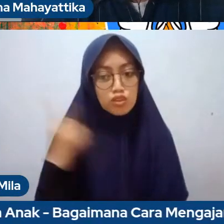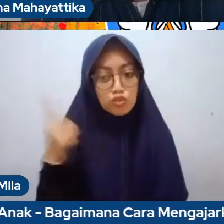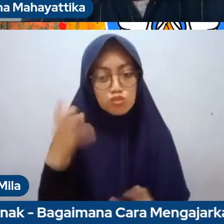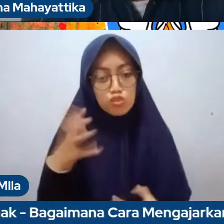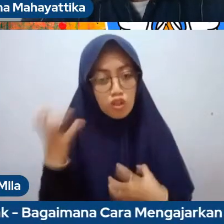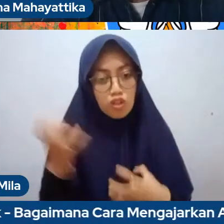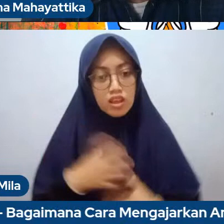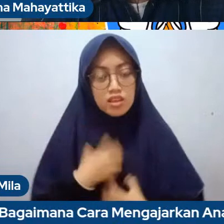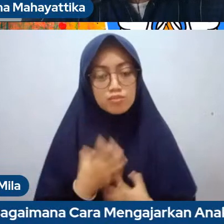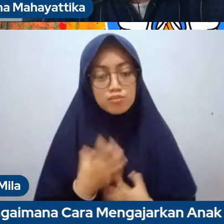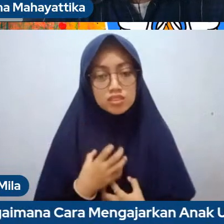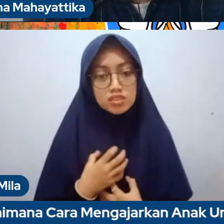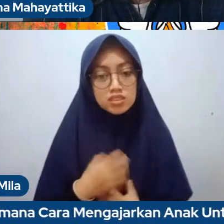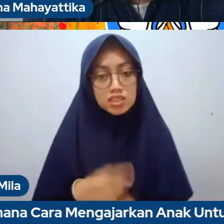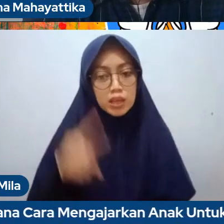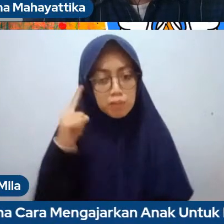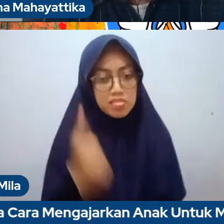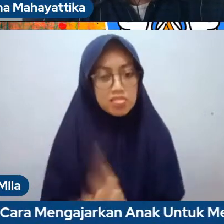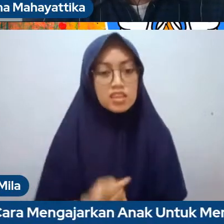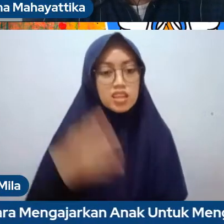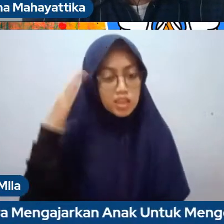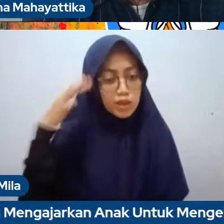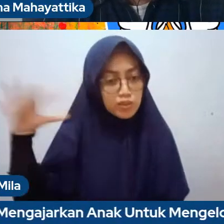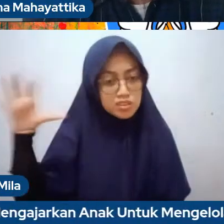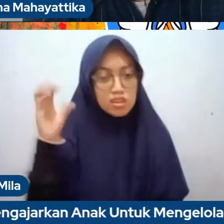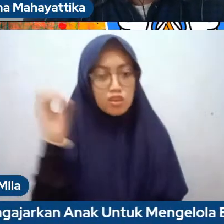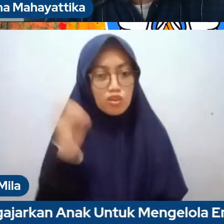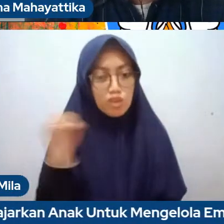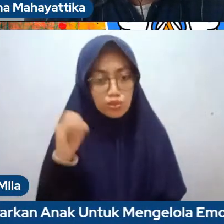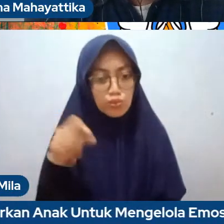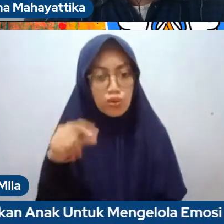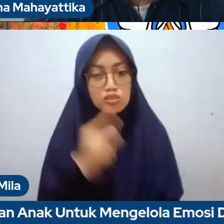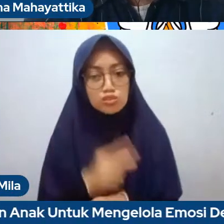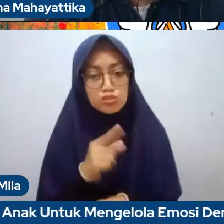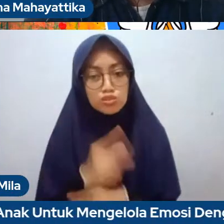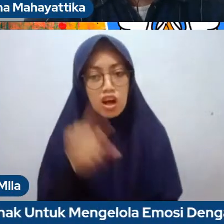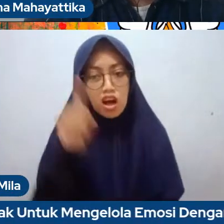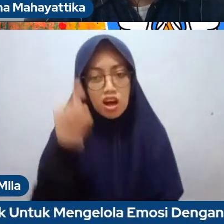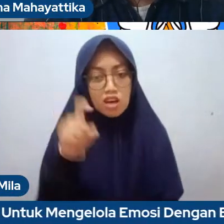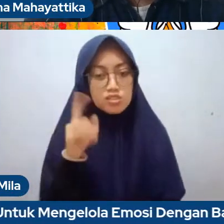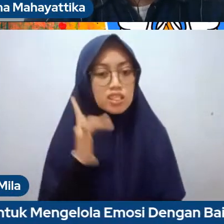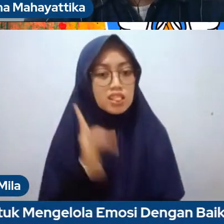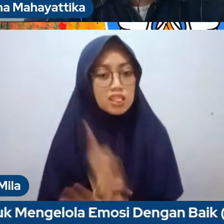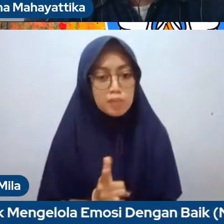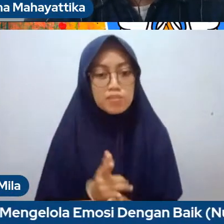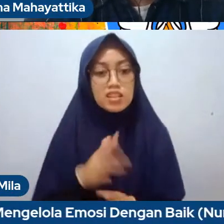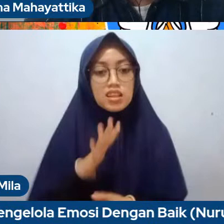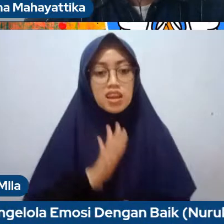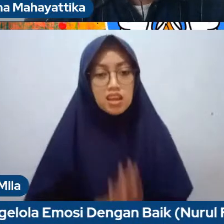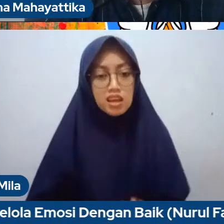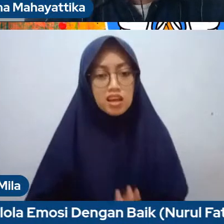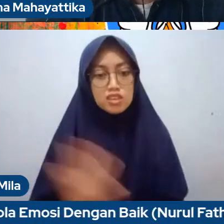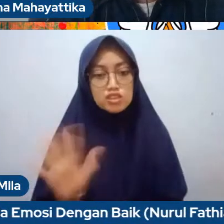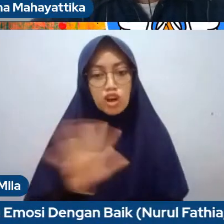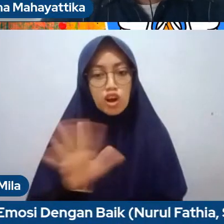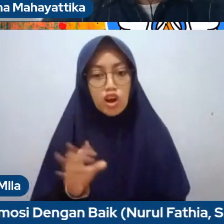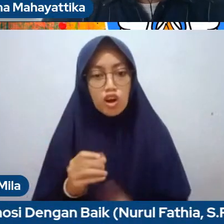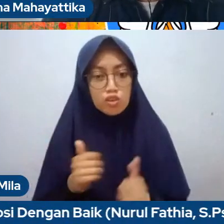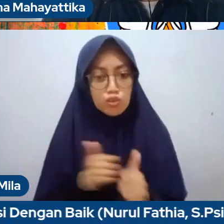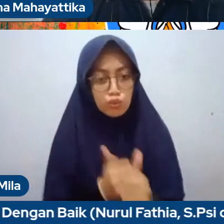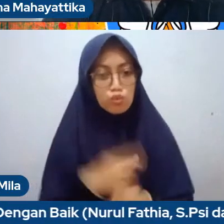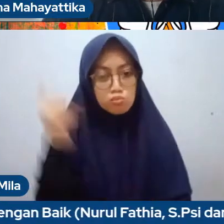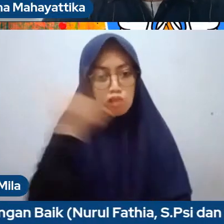orang dewasanya, baik orang tua ataupun gurunya, untuk bisa tetap tenang ya, tidak langsung tersulut juga